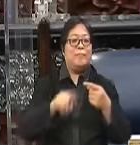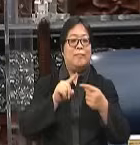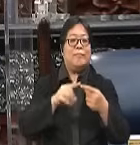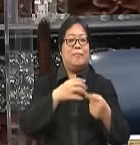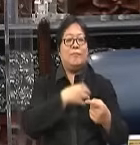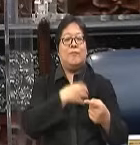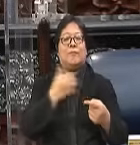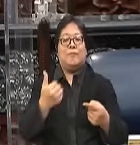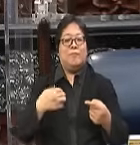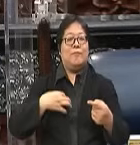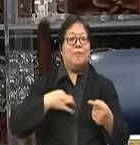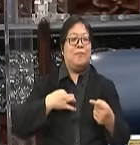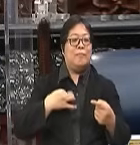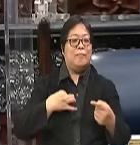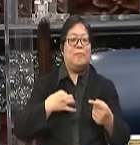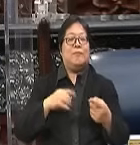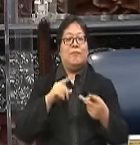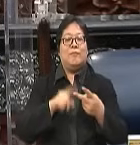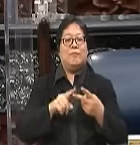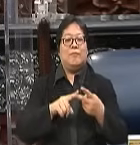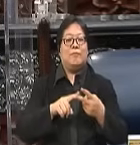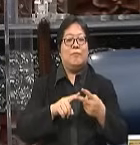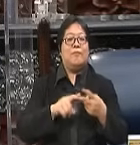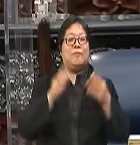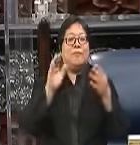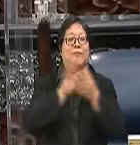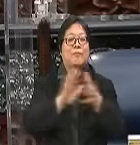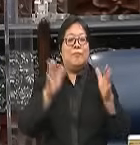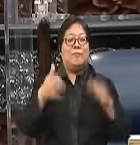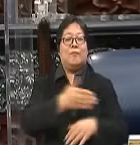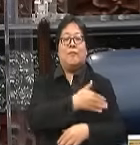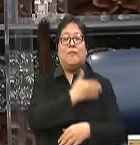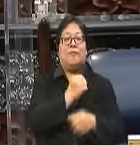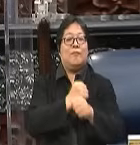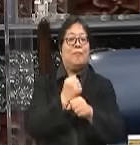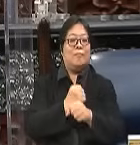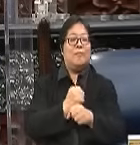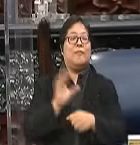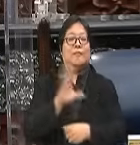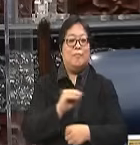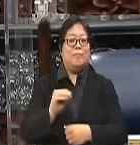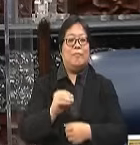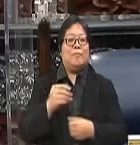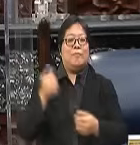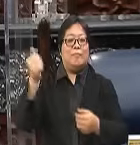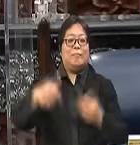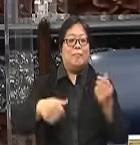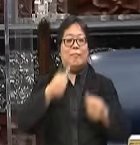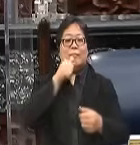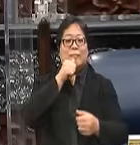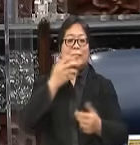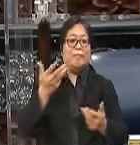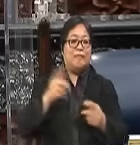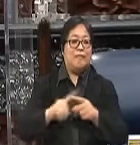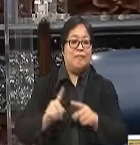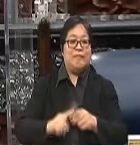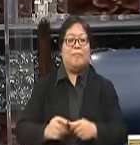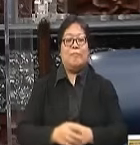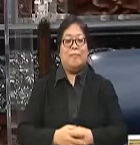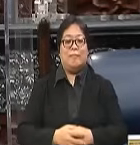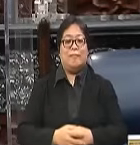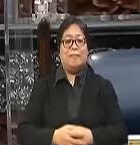sagu hati sukarelawan dan juga anggota keselamatannya bertugas setelah juga Brazil makan-minum petugas